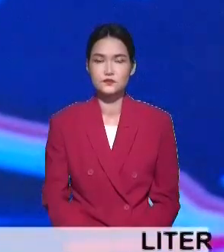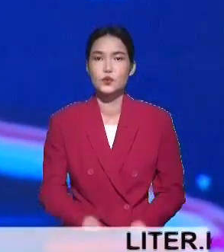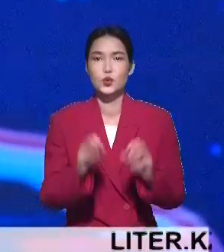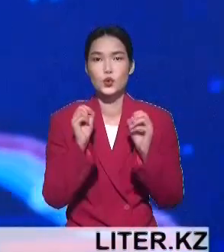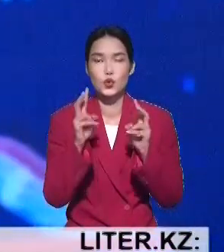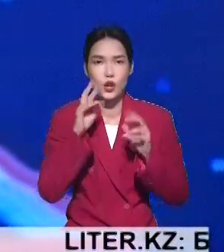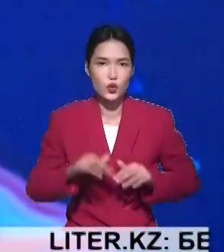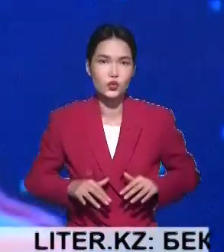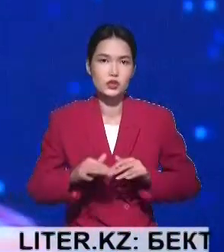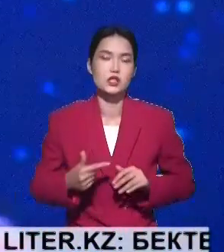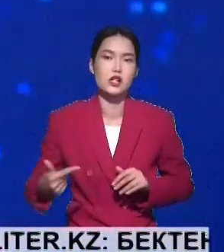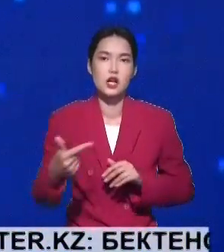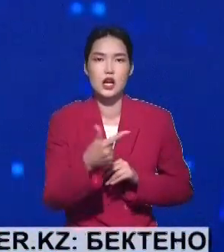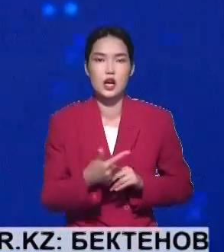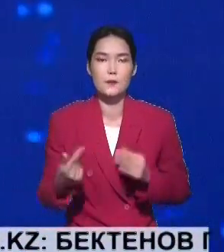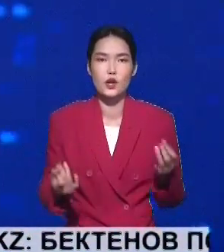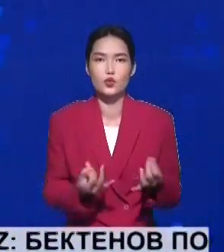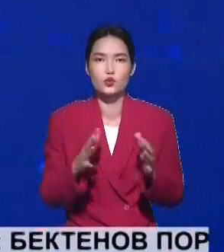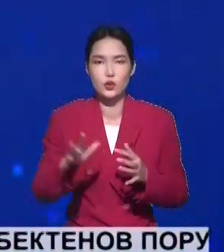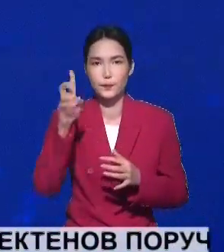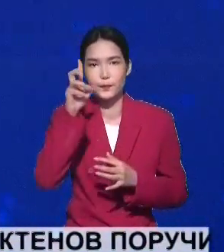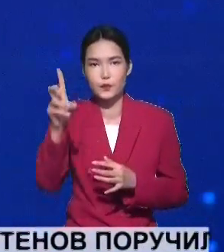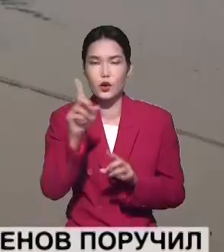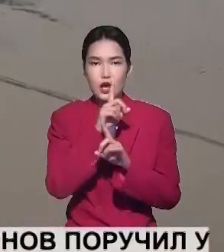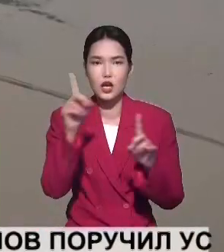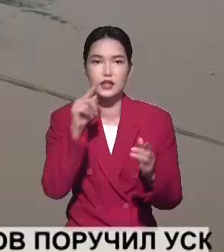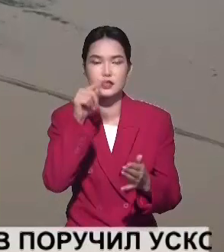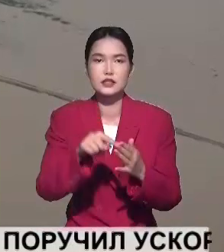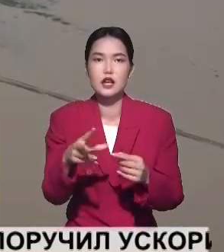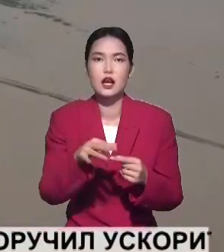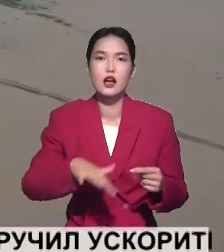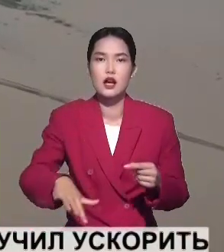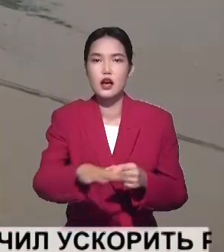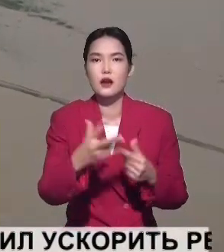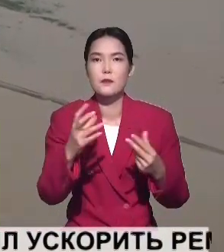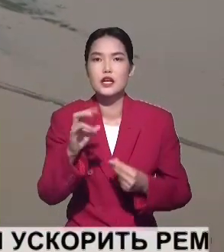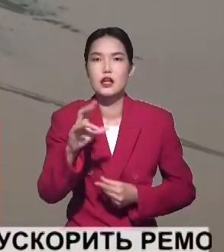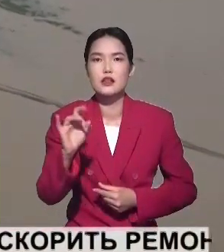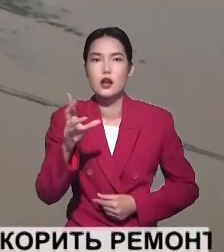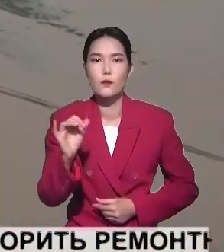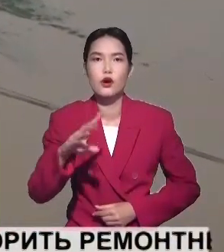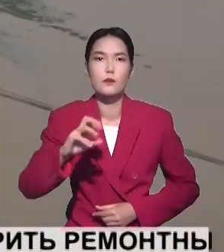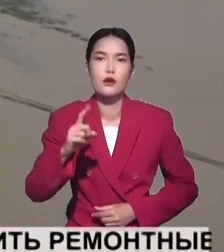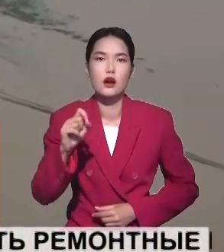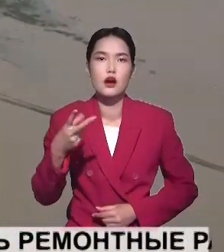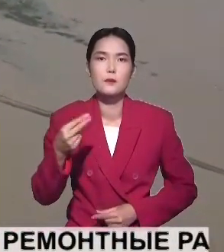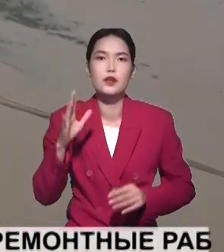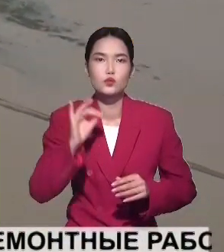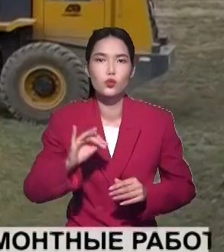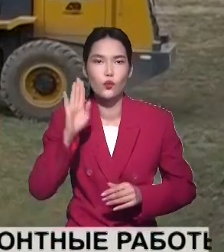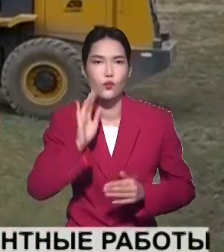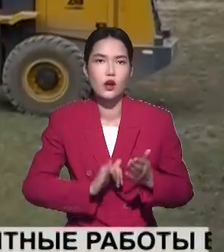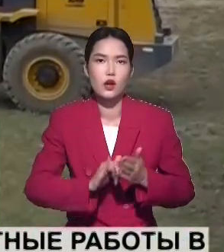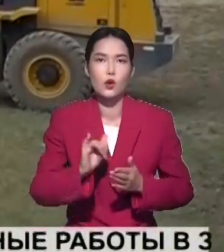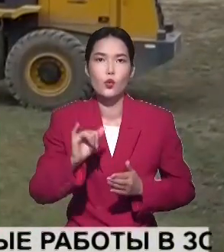Угрозу затопления Атырауской области обсудили в правительстве. Особенно это касается населенных пунктов Индербор и Махамбет, где уровень воды в реке Урал